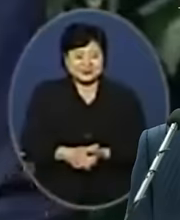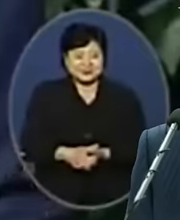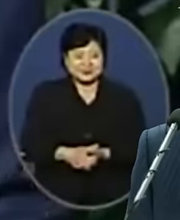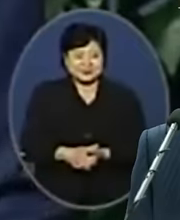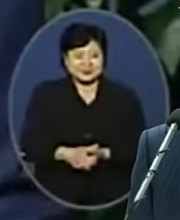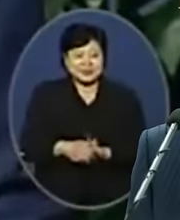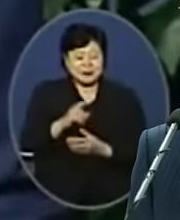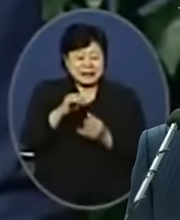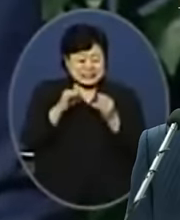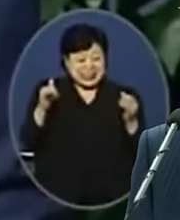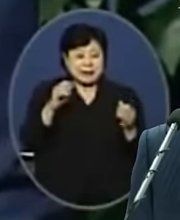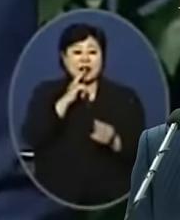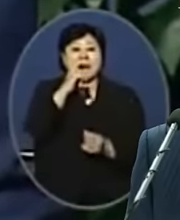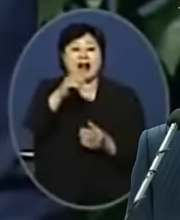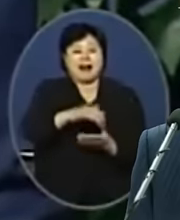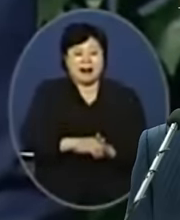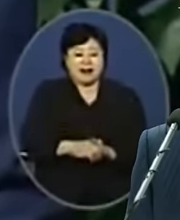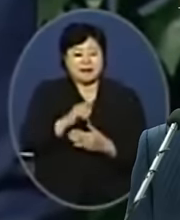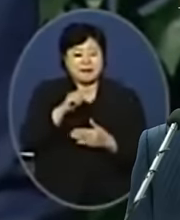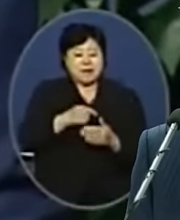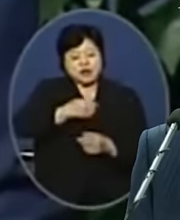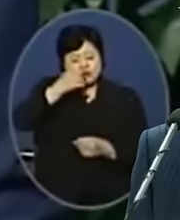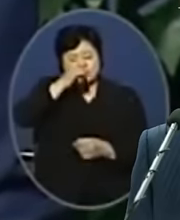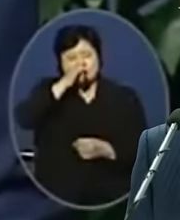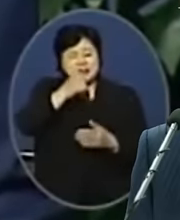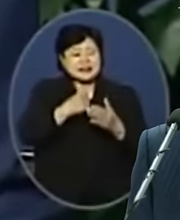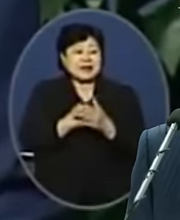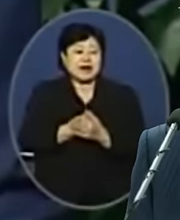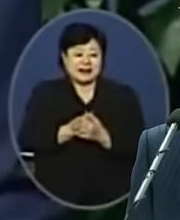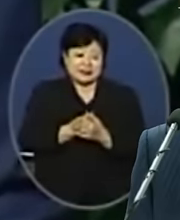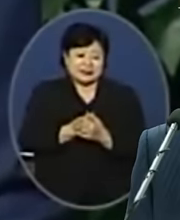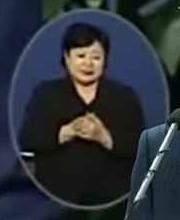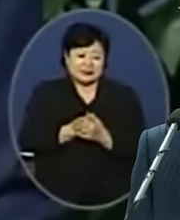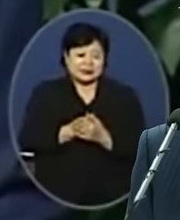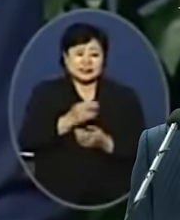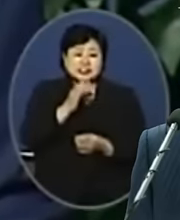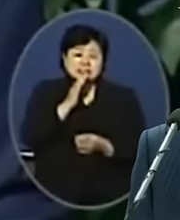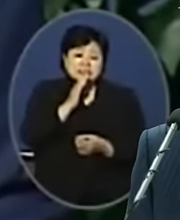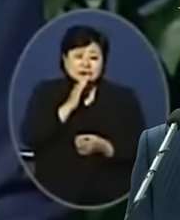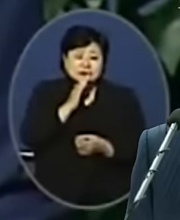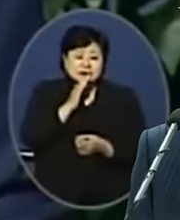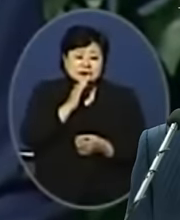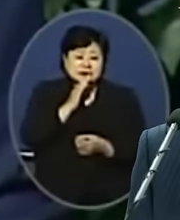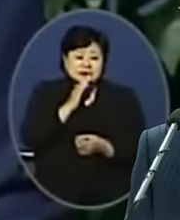늘 일만재단이라 한 것은 내 마음의 꿈이 일만재단이지 실제는